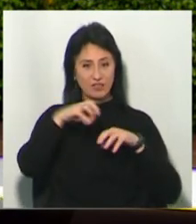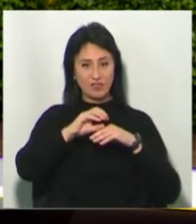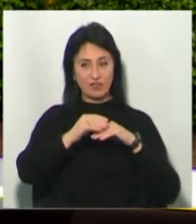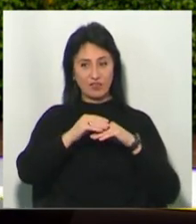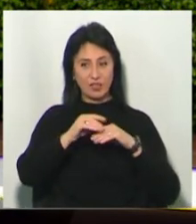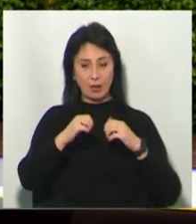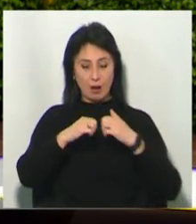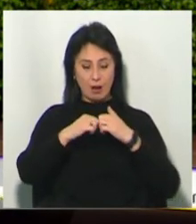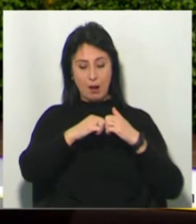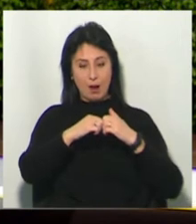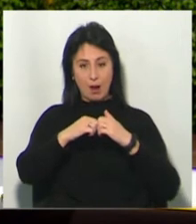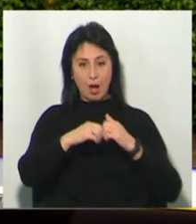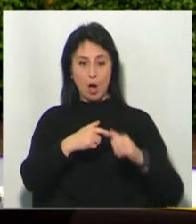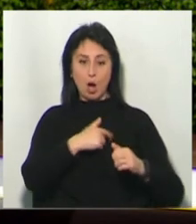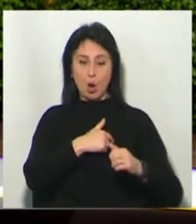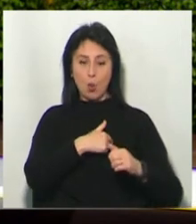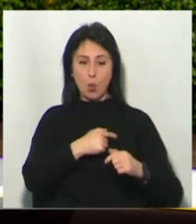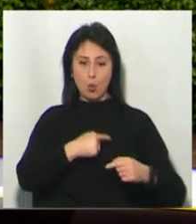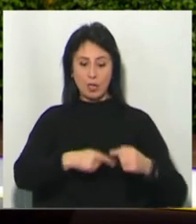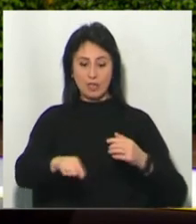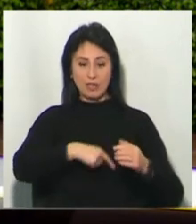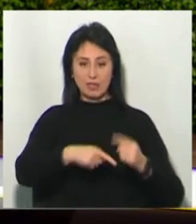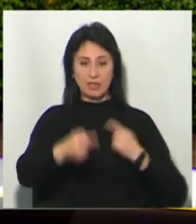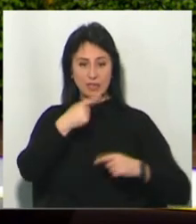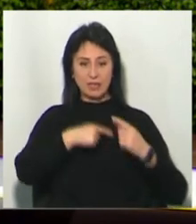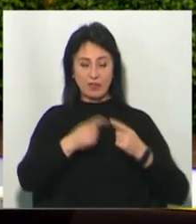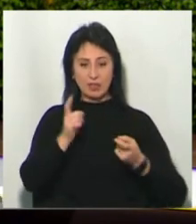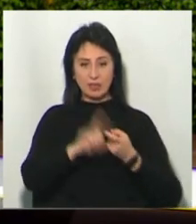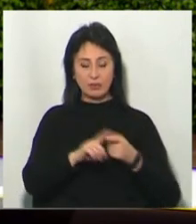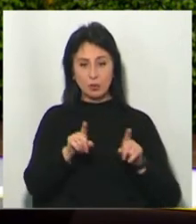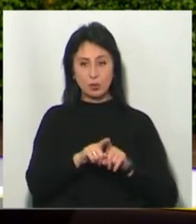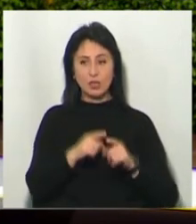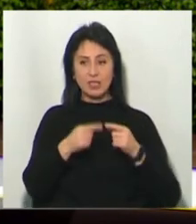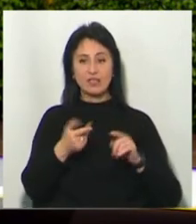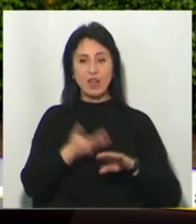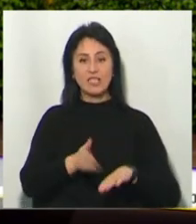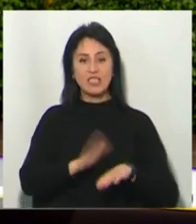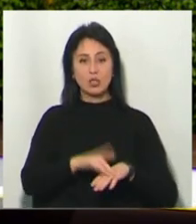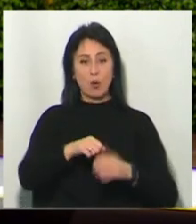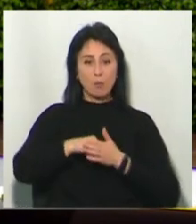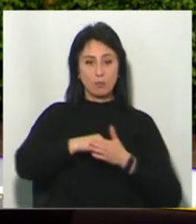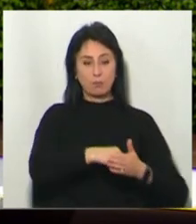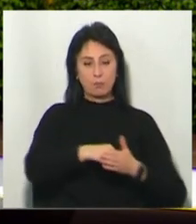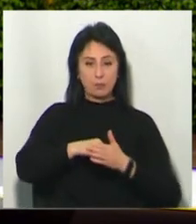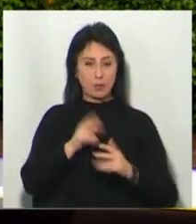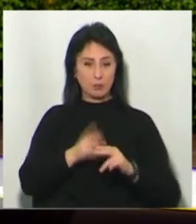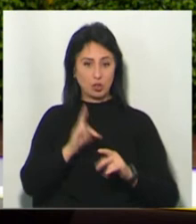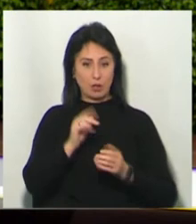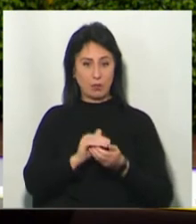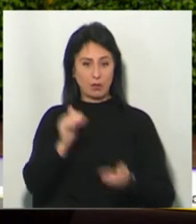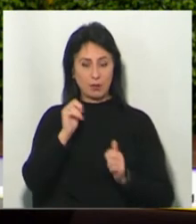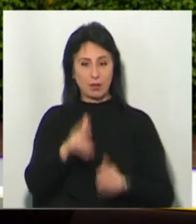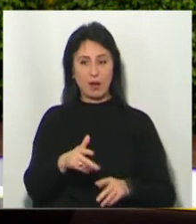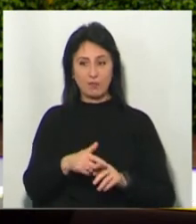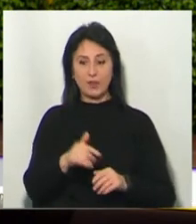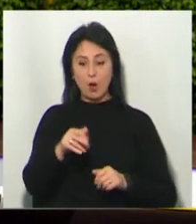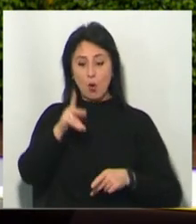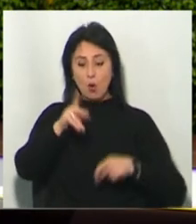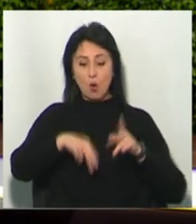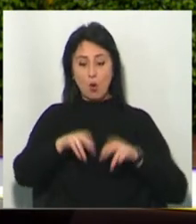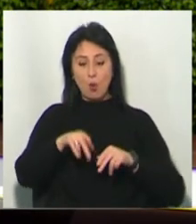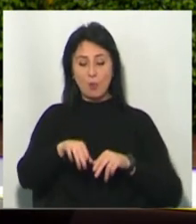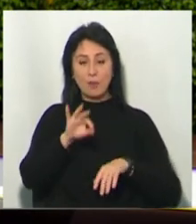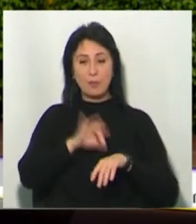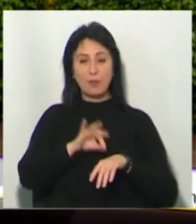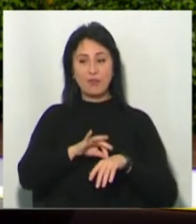იყოს შეჭიდული გულ-სიზარღვთა პათოლოგიასთან ერთად სხვადასხვა სირთულის მიხედვით. წარმოიდგინეთ, რომ აღნიშნული ოპერაციები და